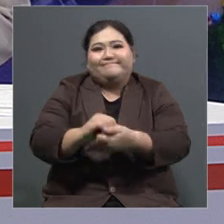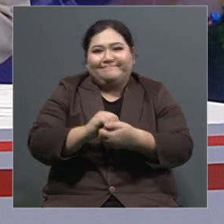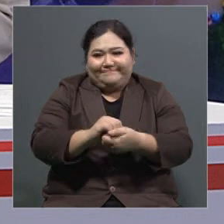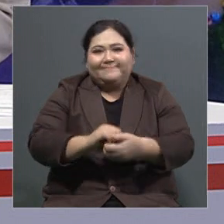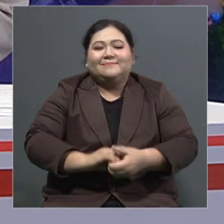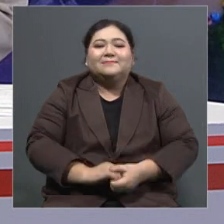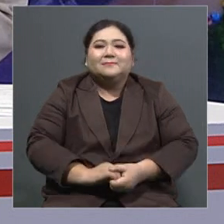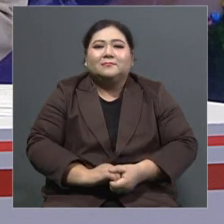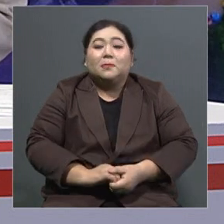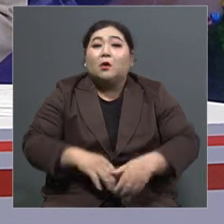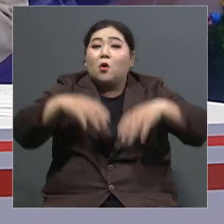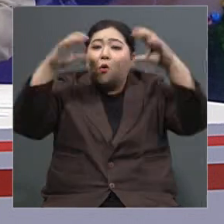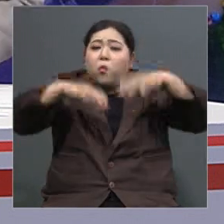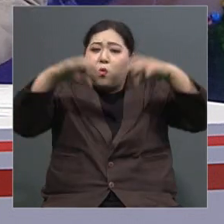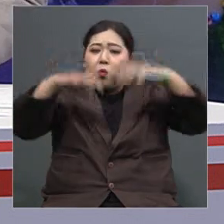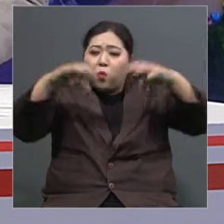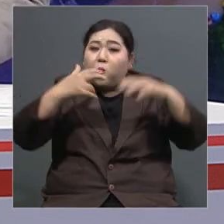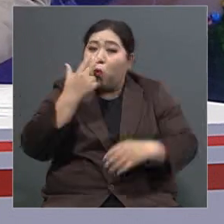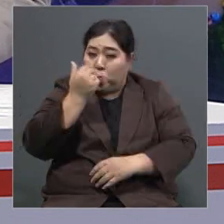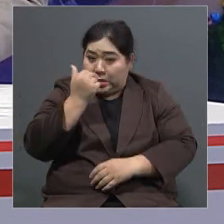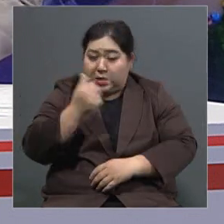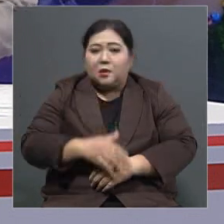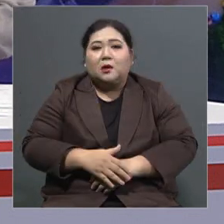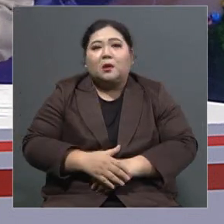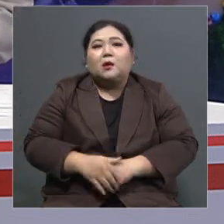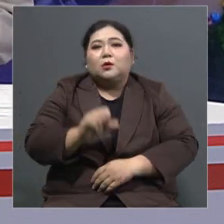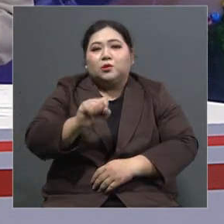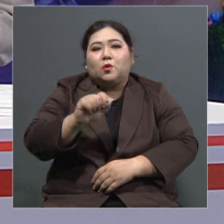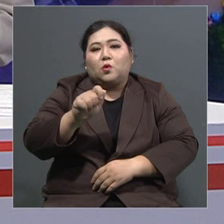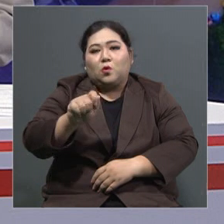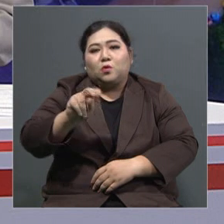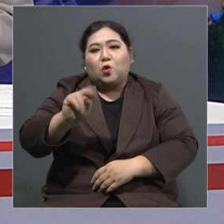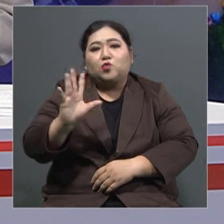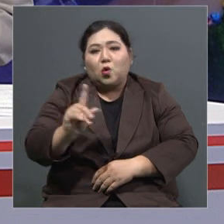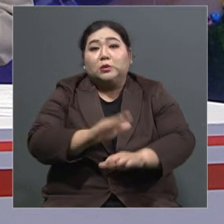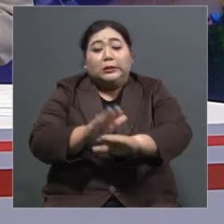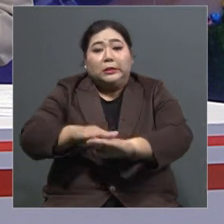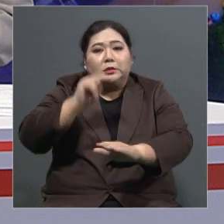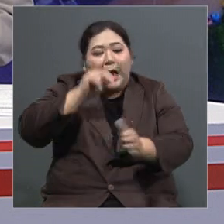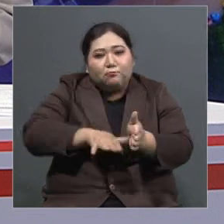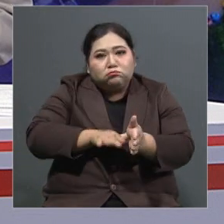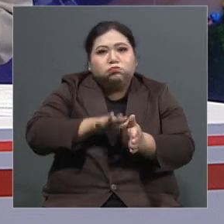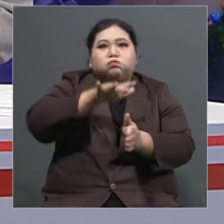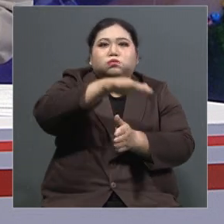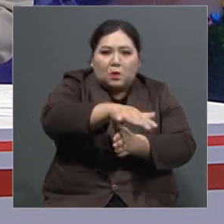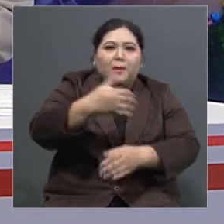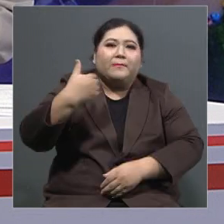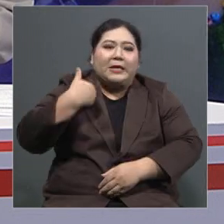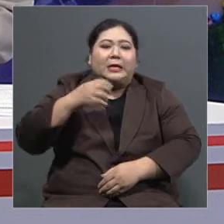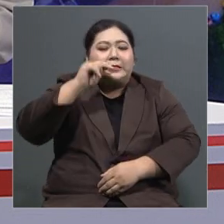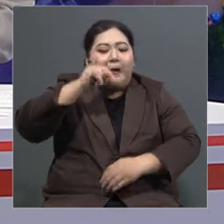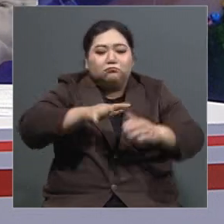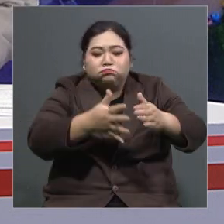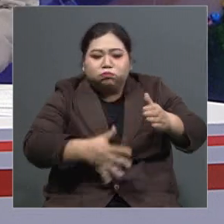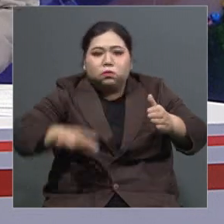ฝนตกแบบนี้อาจจะต้องมีการเฝ้าระวังกันสักนิดนึงอนะคะทางสทนชก็เตือนเฝ้าระวังน้ำล้นตลิ่งแม่น้ำวังแล้วก็ท่วมขังในพื้นที่ลุ่มต่ำชุม